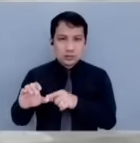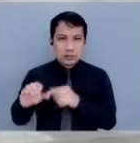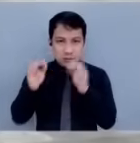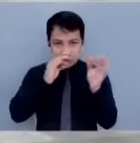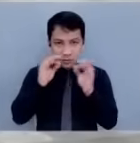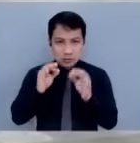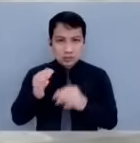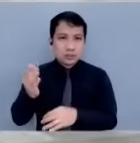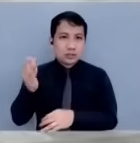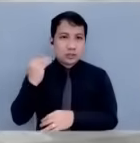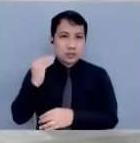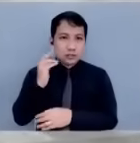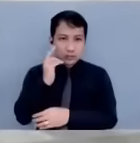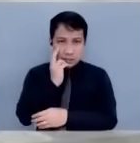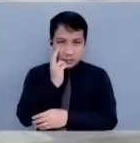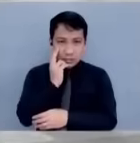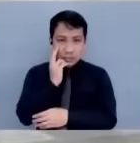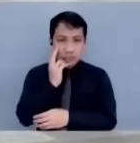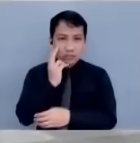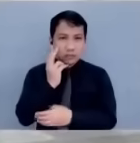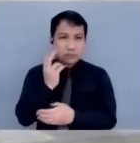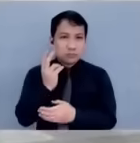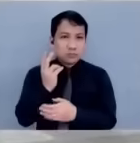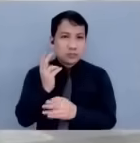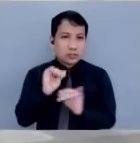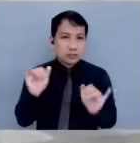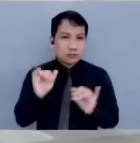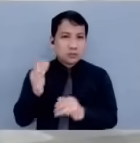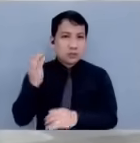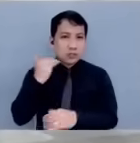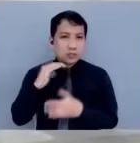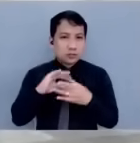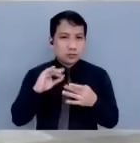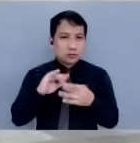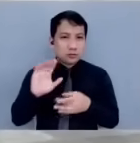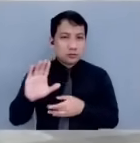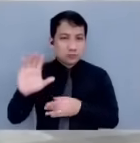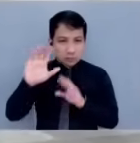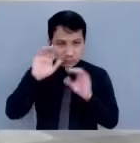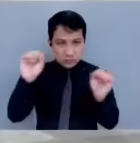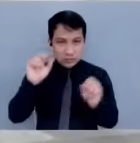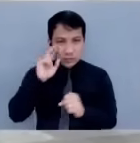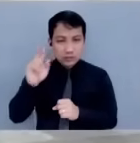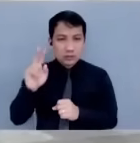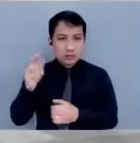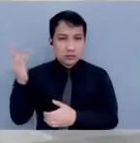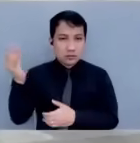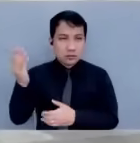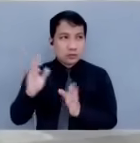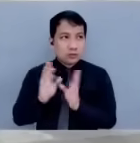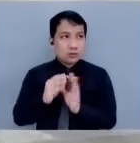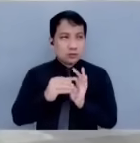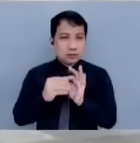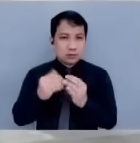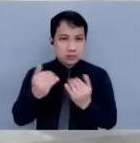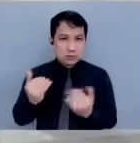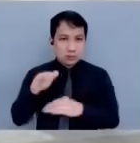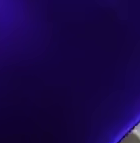war ng Administrasyong Duterte. Kasama ito sa mga ikinuwento ni Pangulong Bongbong Marcos sa kanyang press conference ngayong